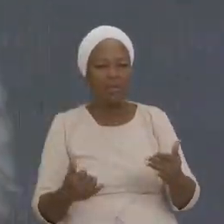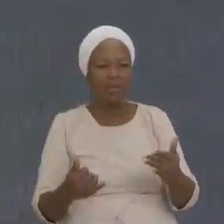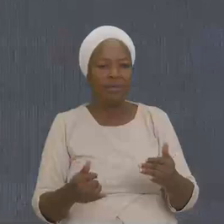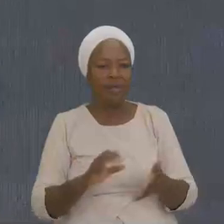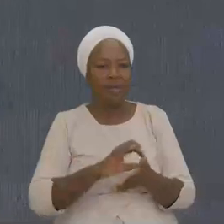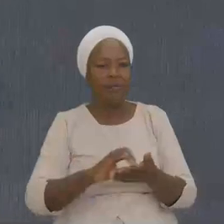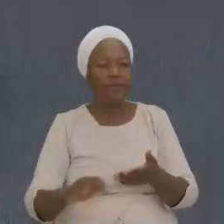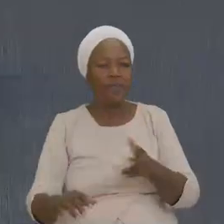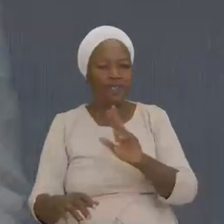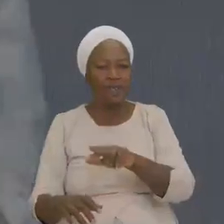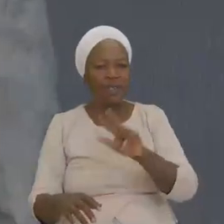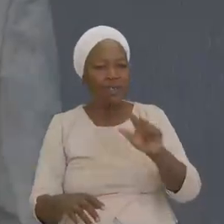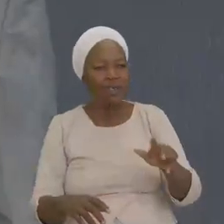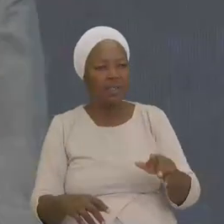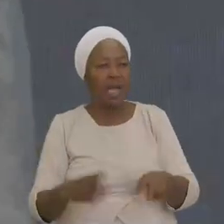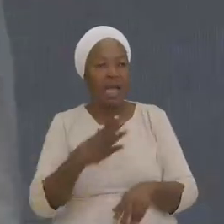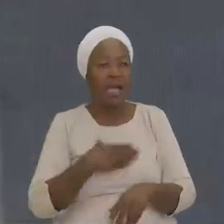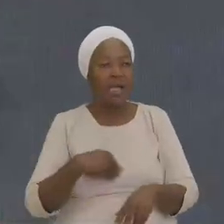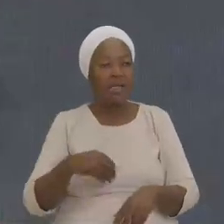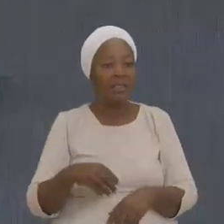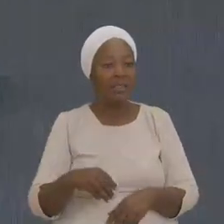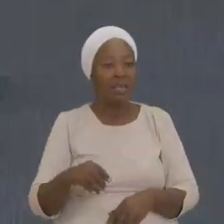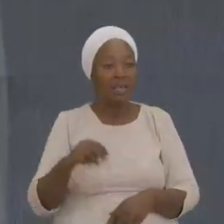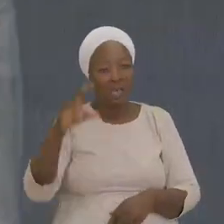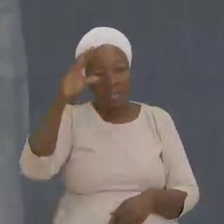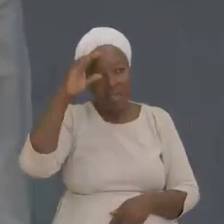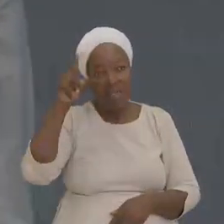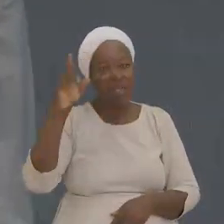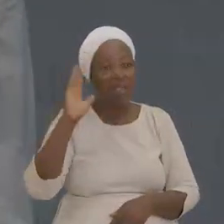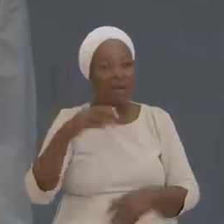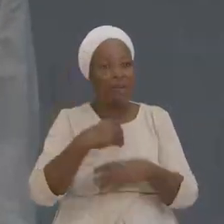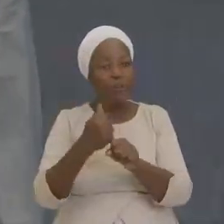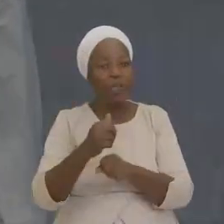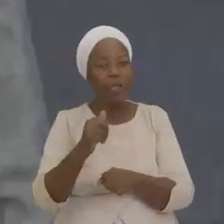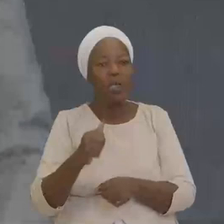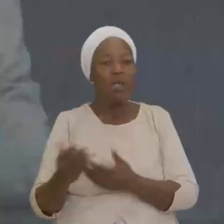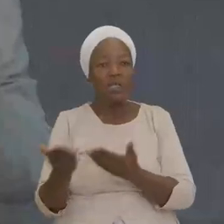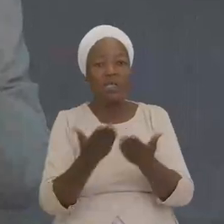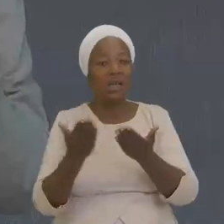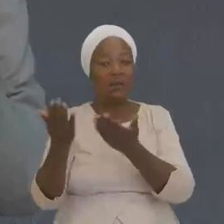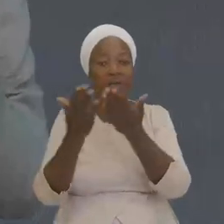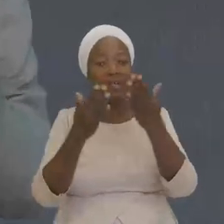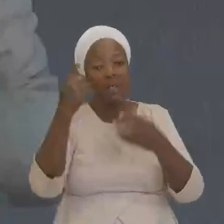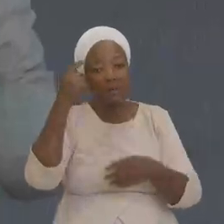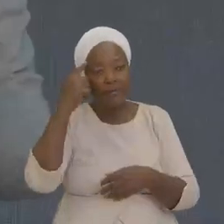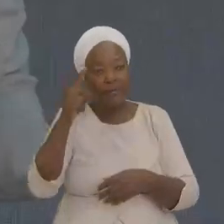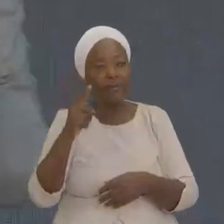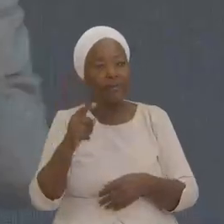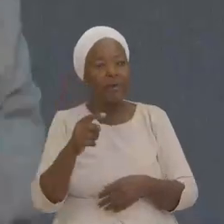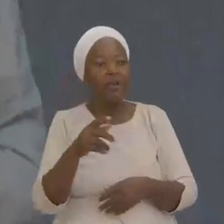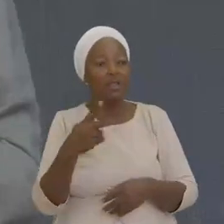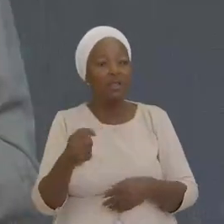Voyez le verset 33 là-bas. En Deutéronome 16, 33, il fera l'expiation pour